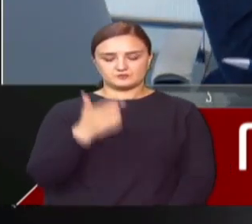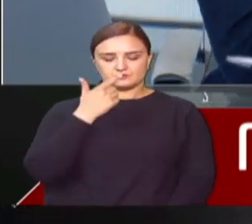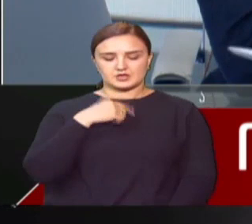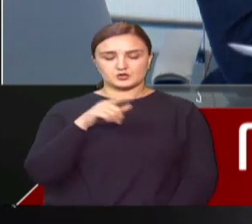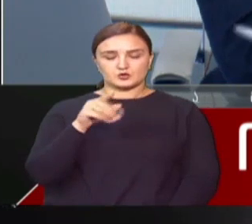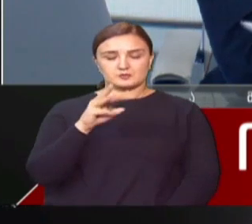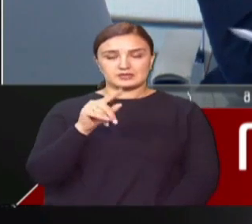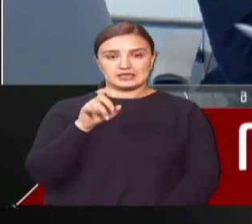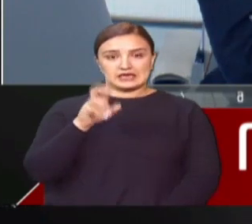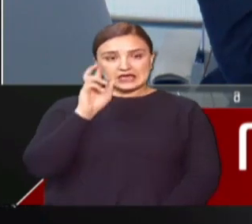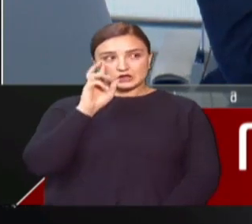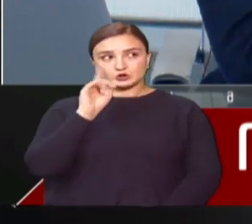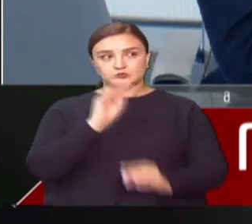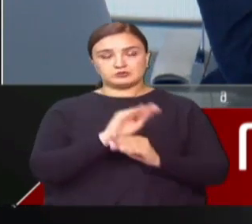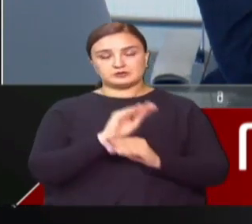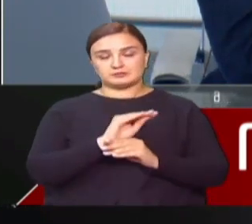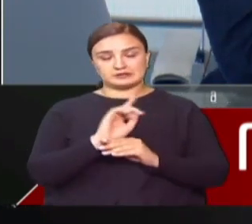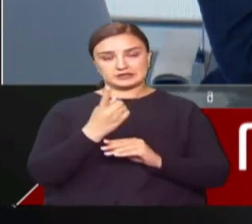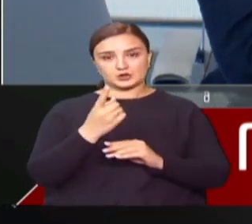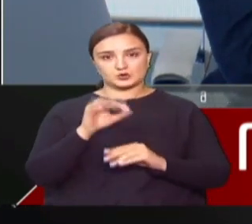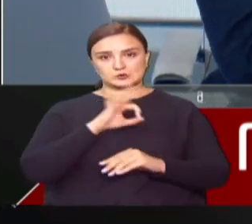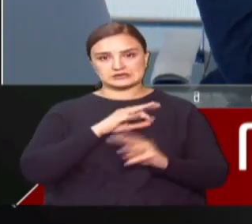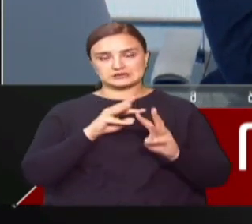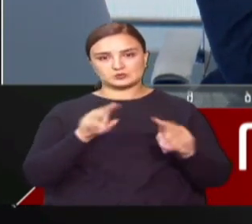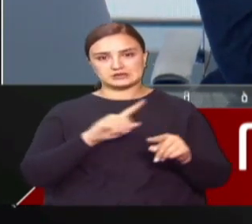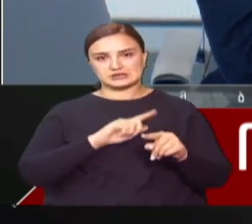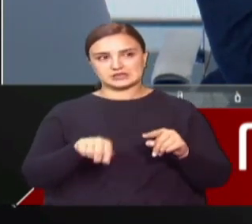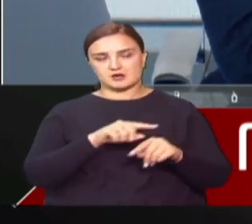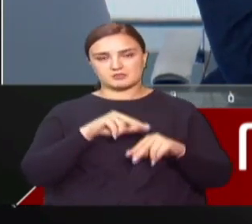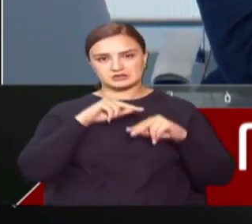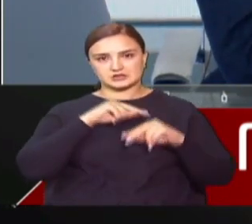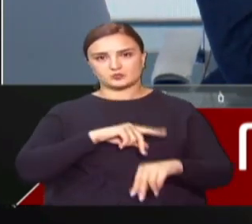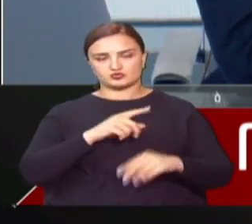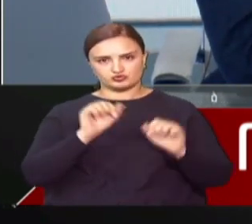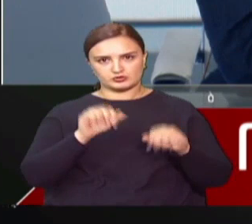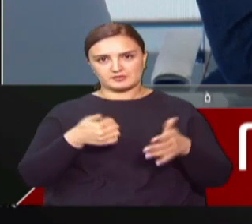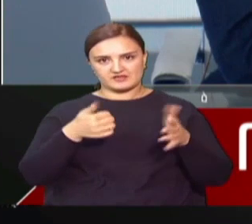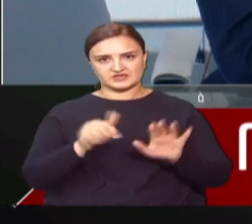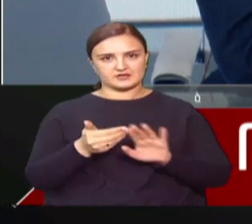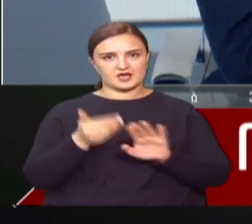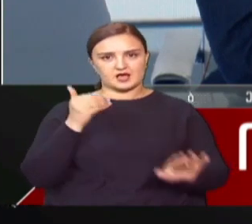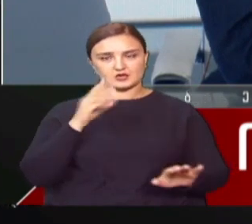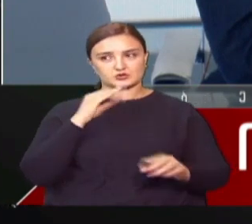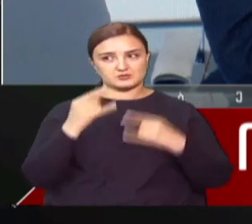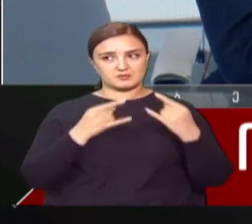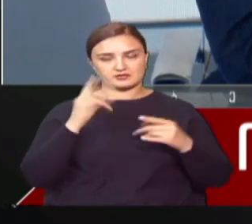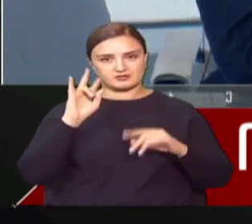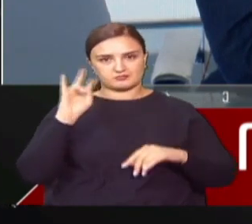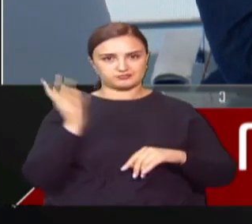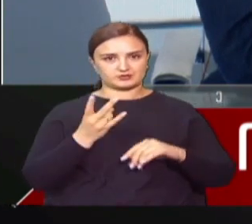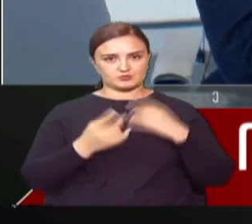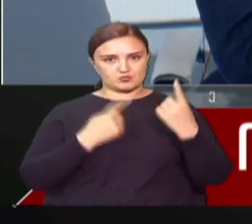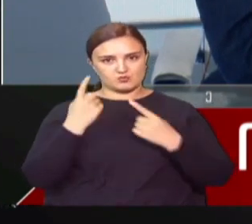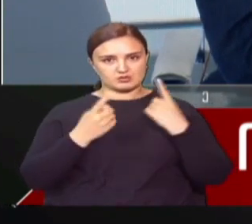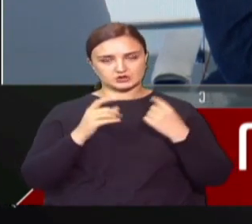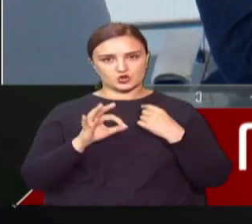რომ ისევე სწრაფად როგორც იმუშავა იუსტიციის სამინისტროს, იუსტიციის სამინისტროს ამის გაკეთება შეეძლო 6 თვით ადრე, როდესაც მედიაში გავრცელდა ინფორმაცია,